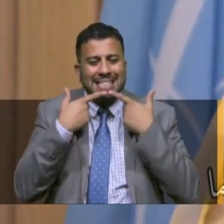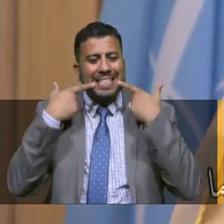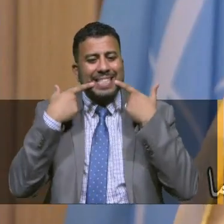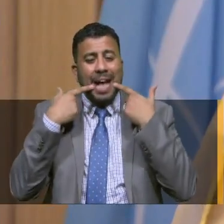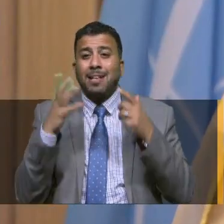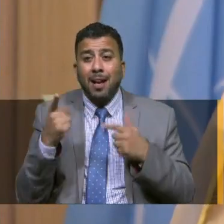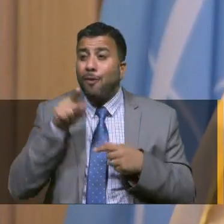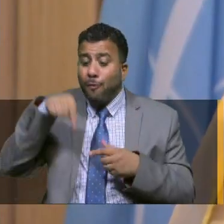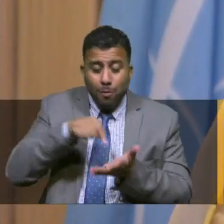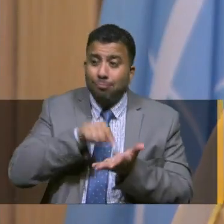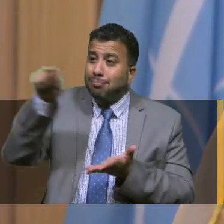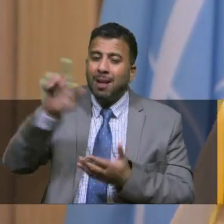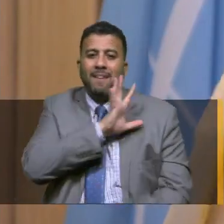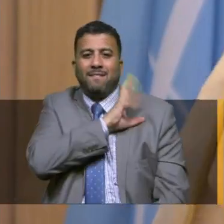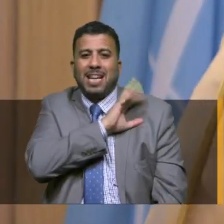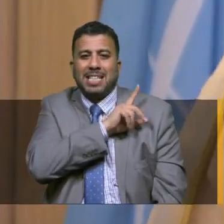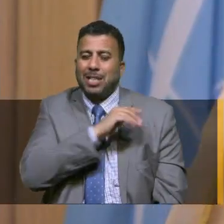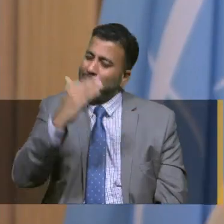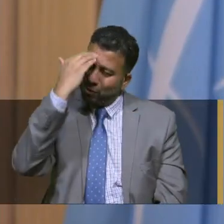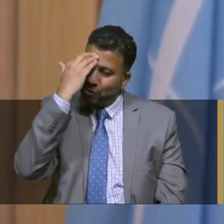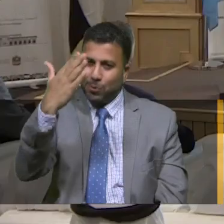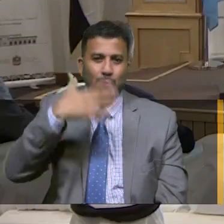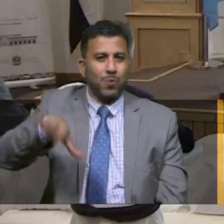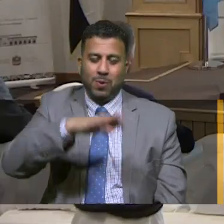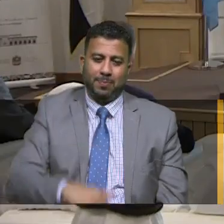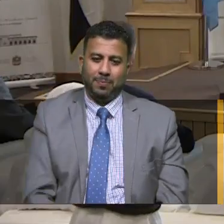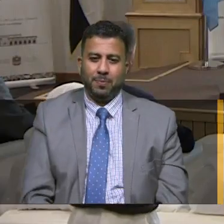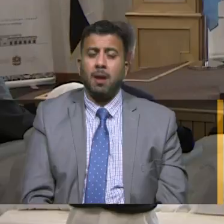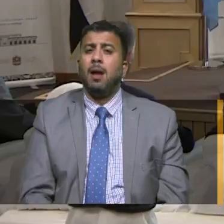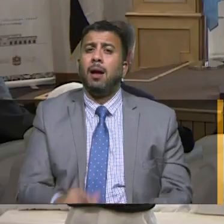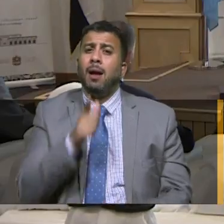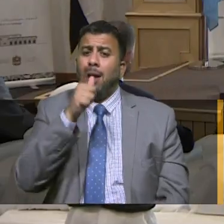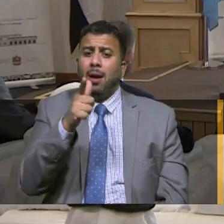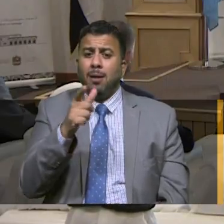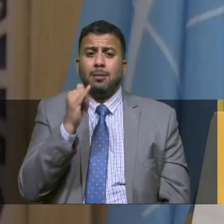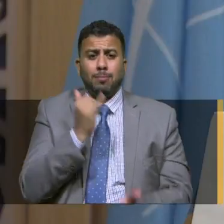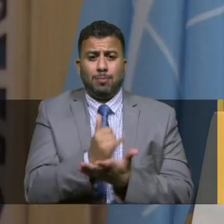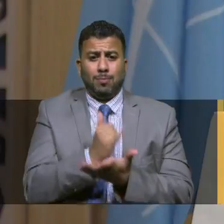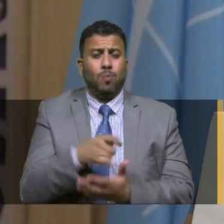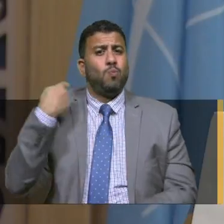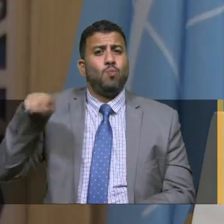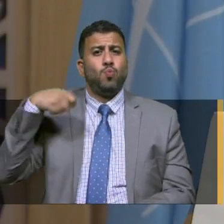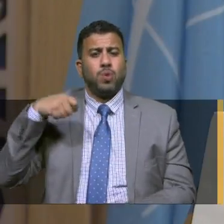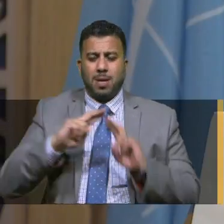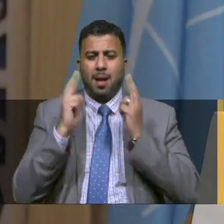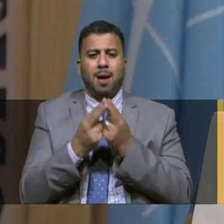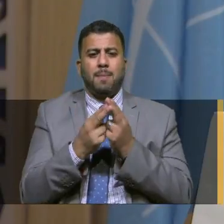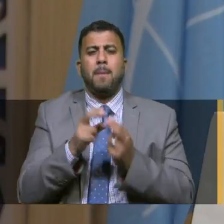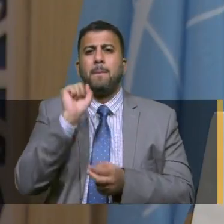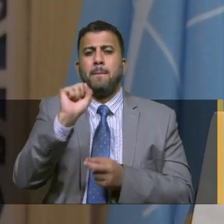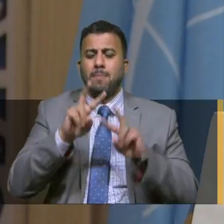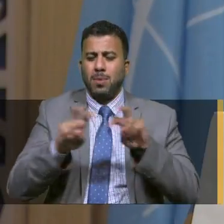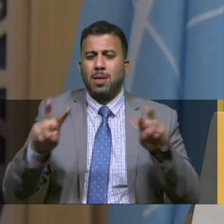one day. Thank you very much. من جانبه أعرب السيد وبرندورو المدير العام للمركز الدولي